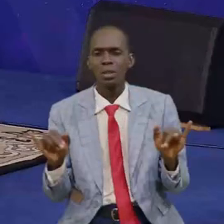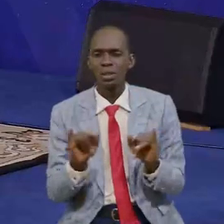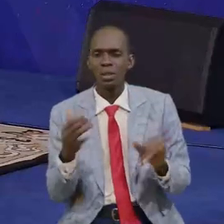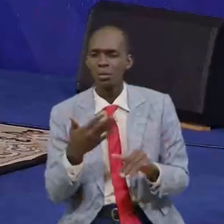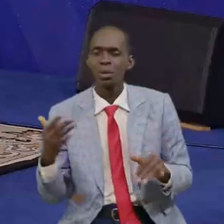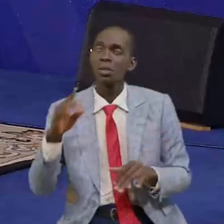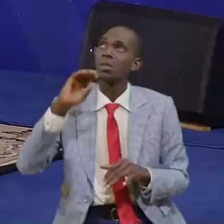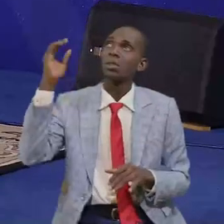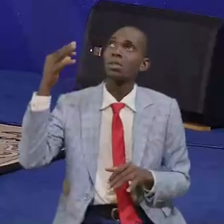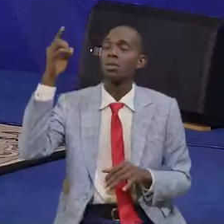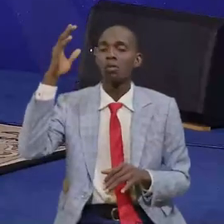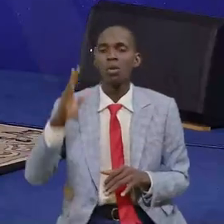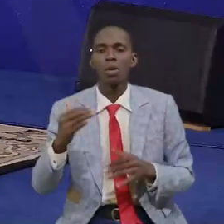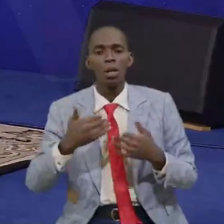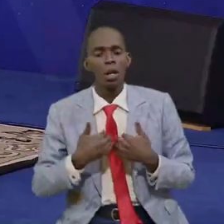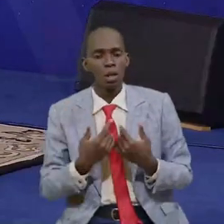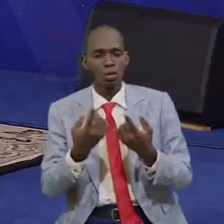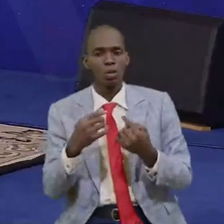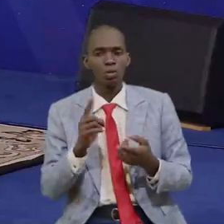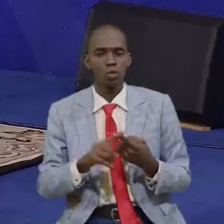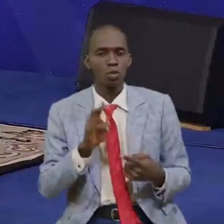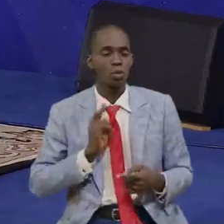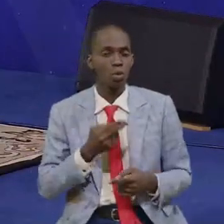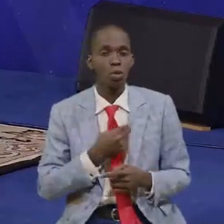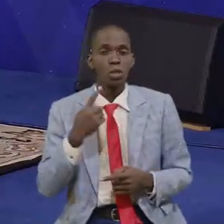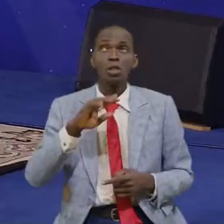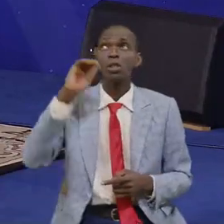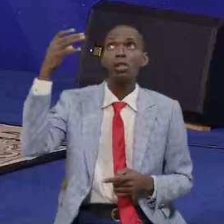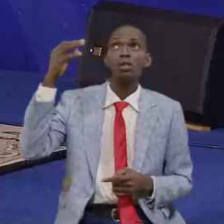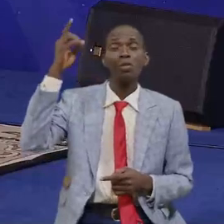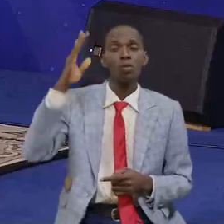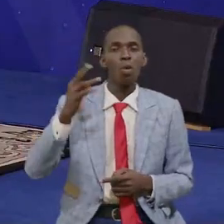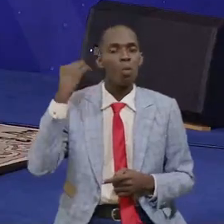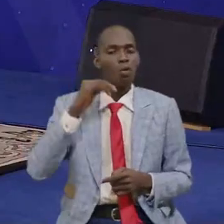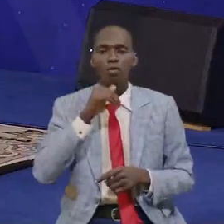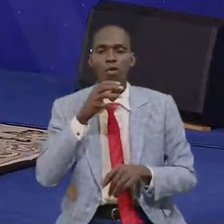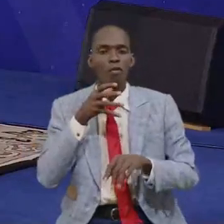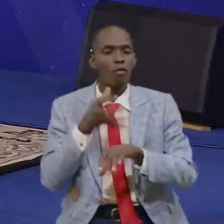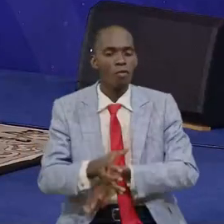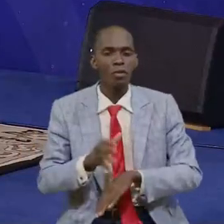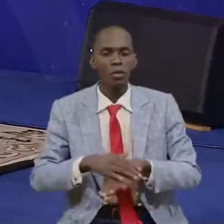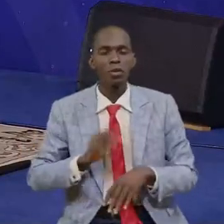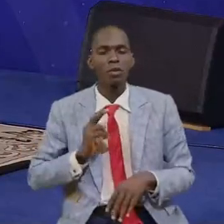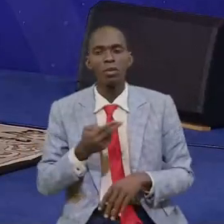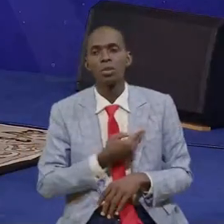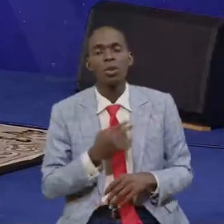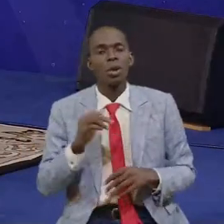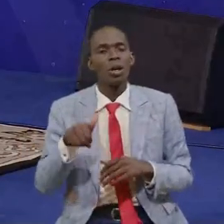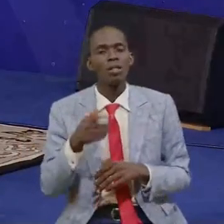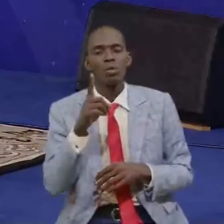nous. La grâce de Dieu au salut ne nous a pas été imposée. Quiconque veut, vienne.